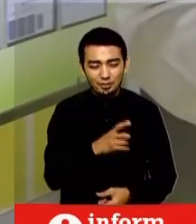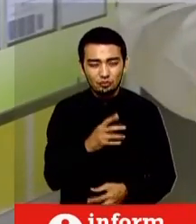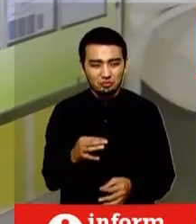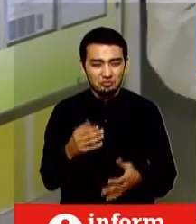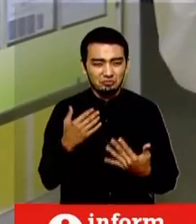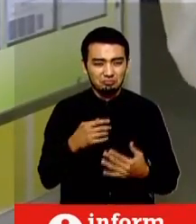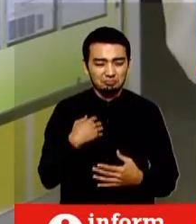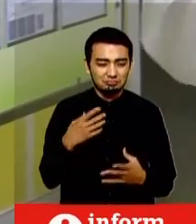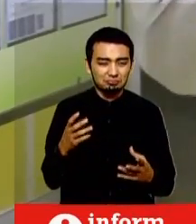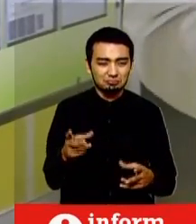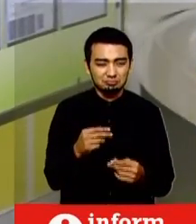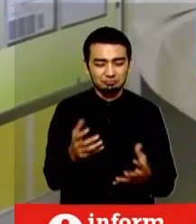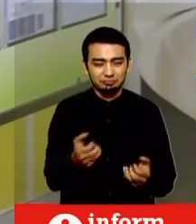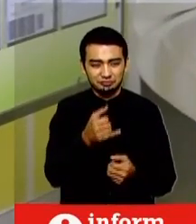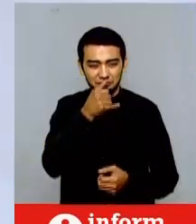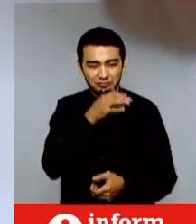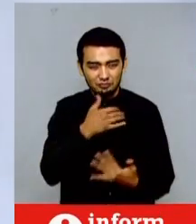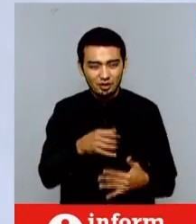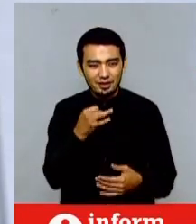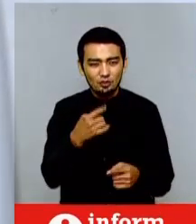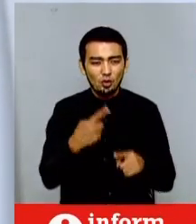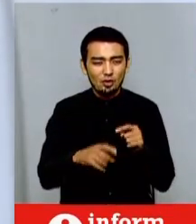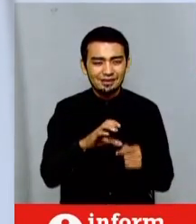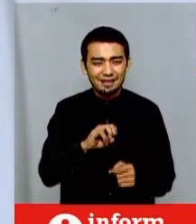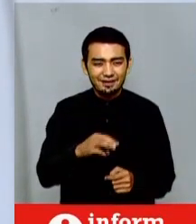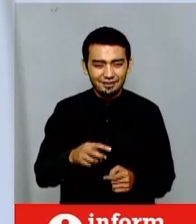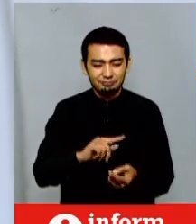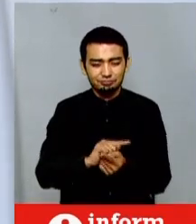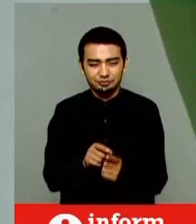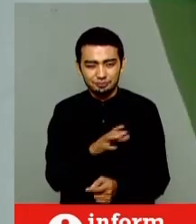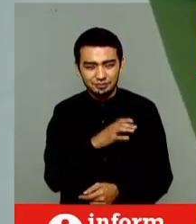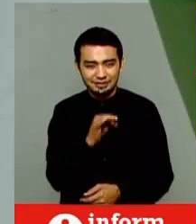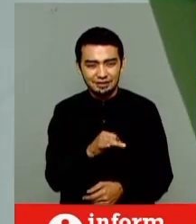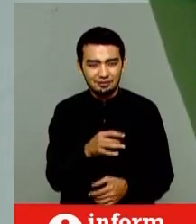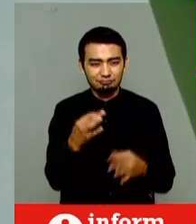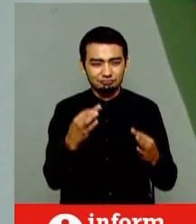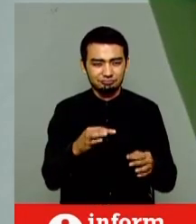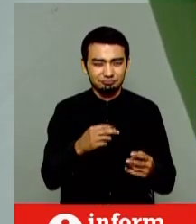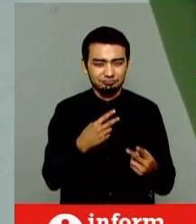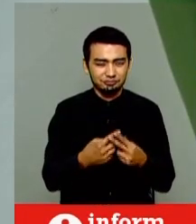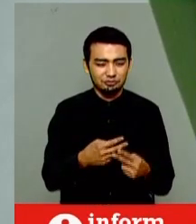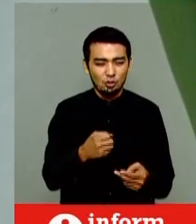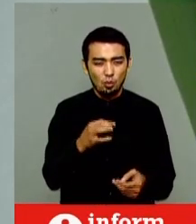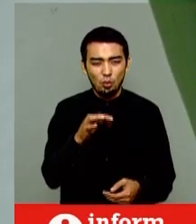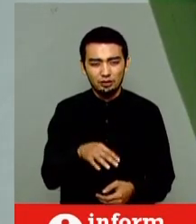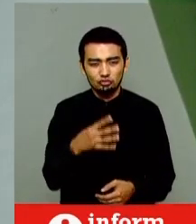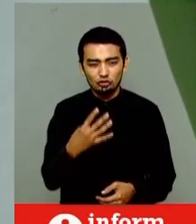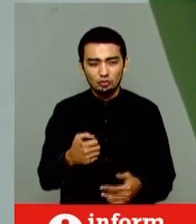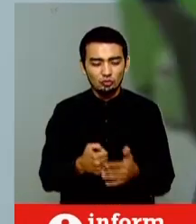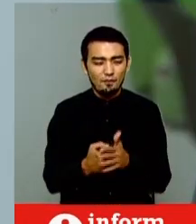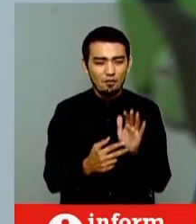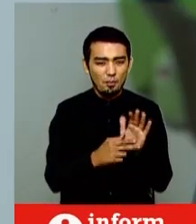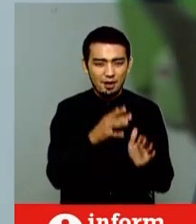начатое досудебное дело переквалифицировали по другой статье. Она предусматривает лишение свободы на срок от 4 до 8